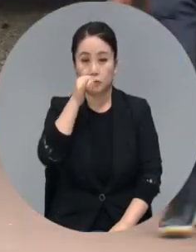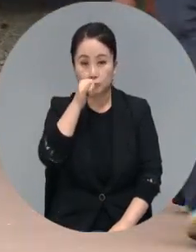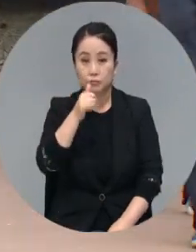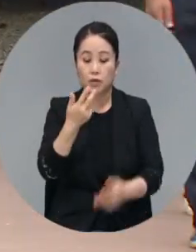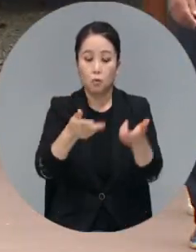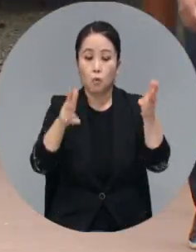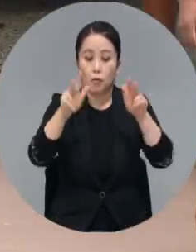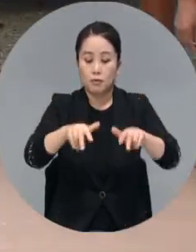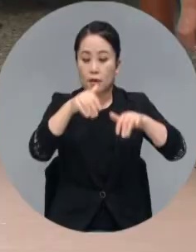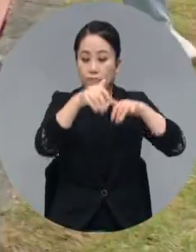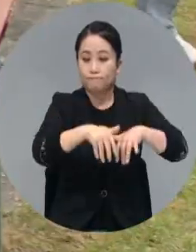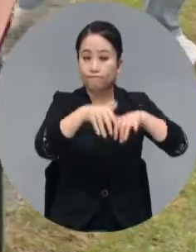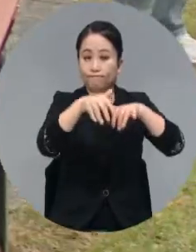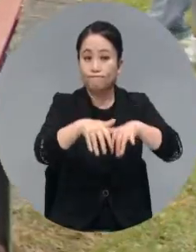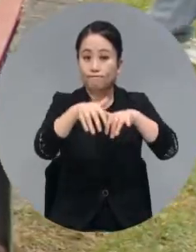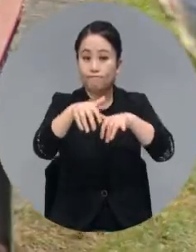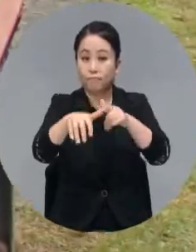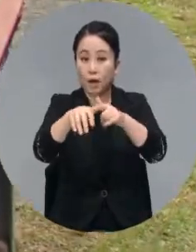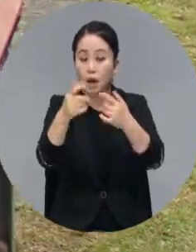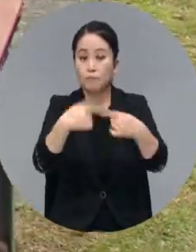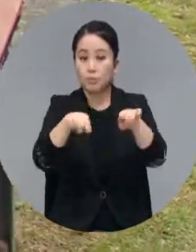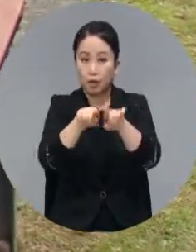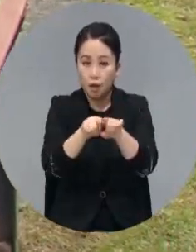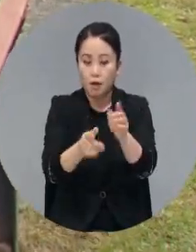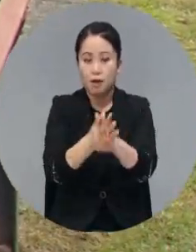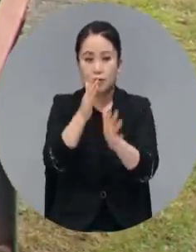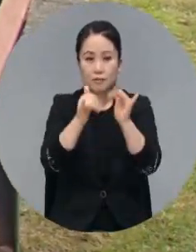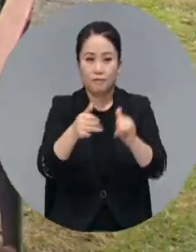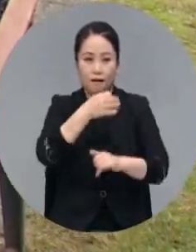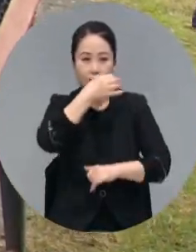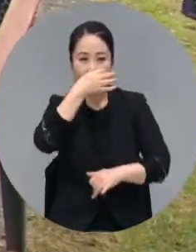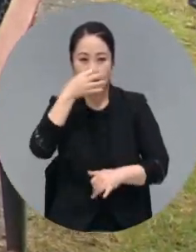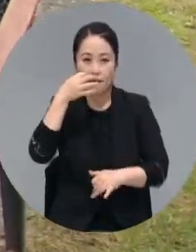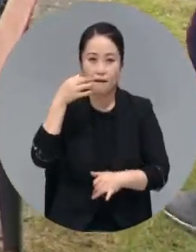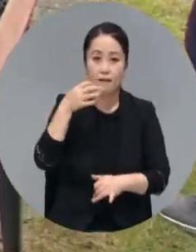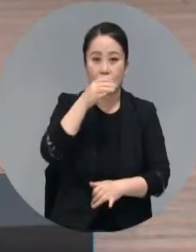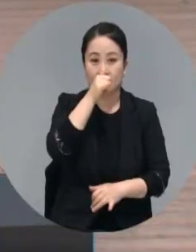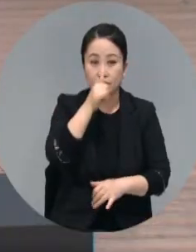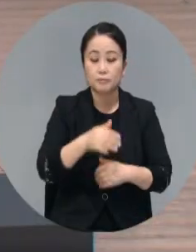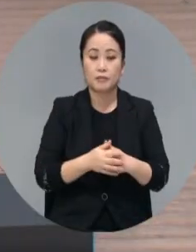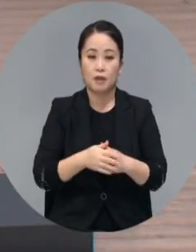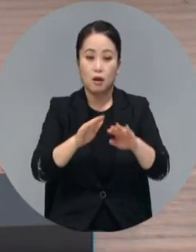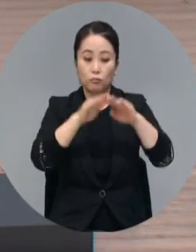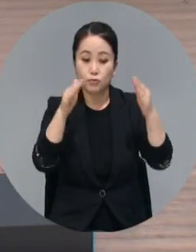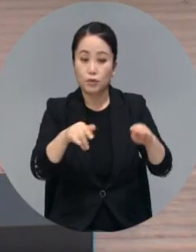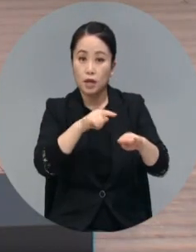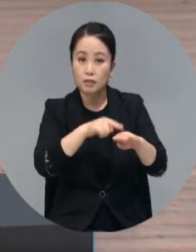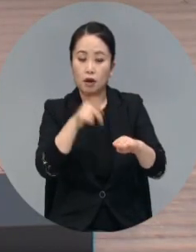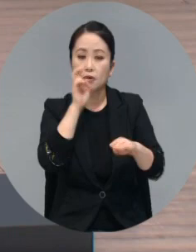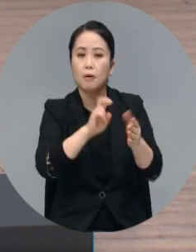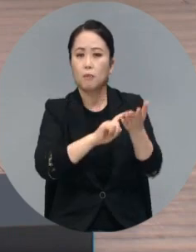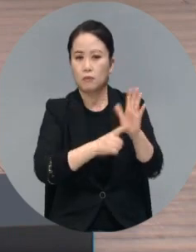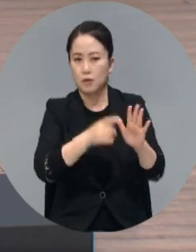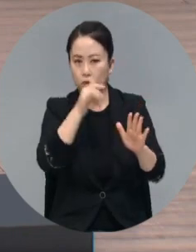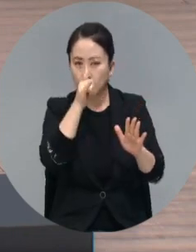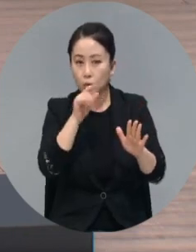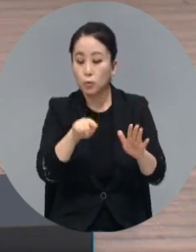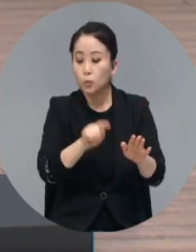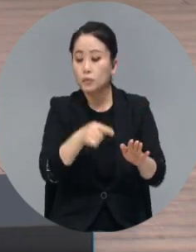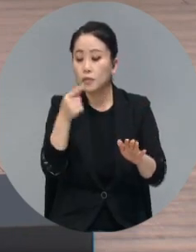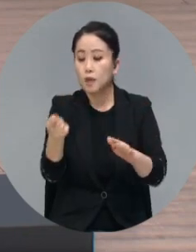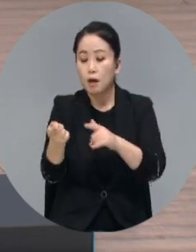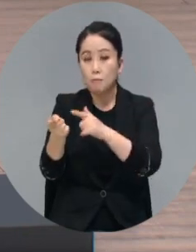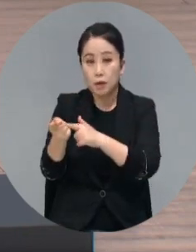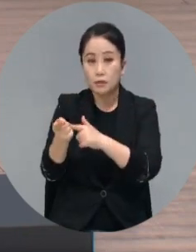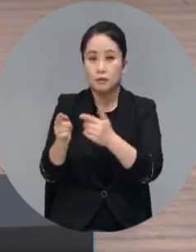공원을 행진하는 음악대와 함께 산책길의 시민들은 흥겨움을 더합니다. 무대에선 음악 공연이 펼쳐지고 한편에 세워진